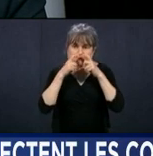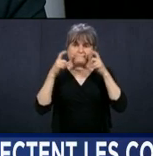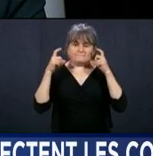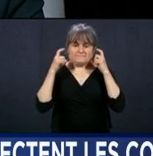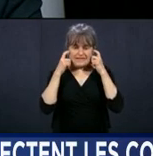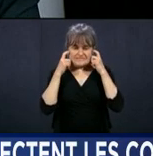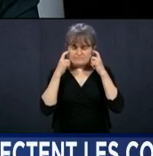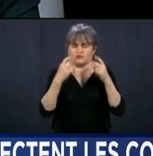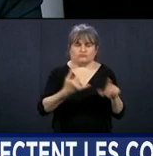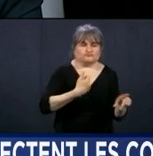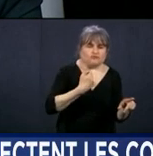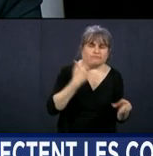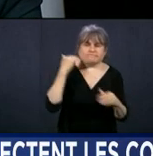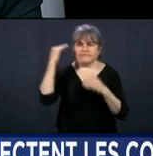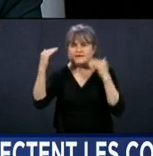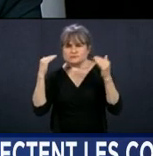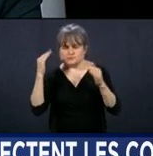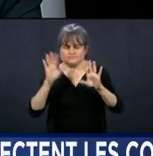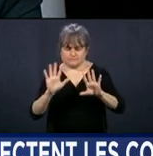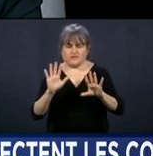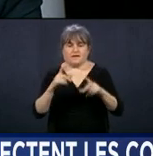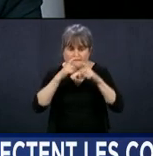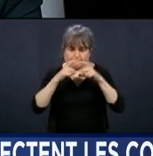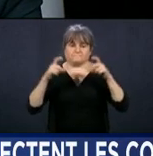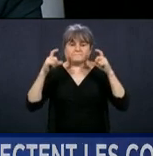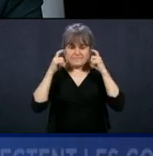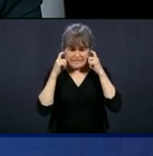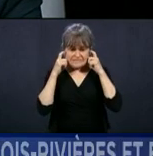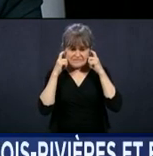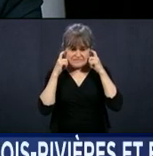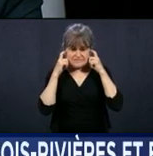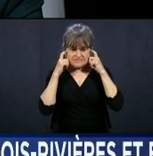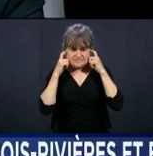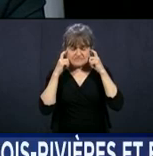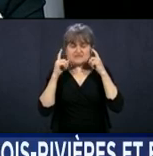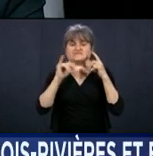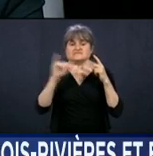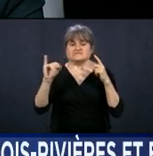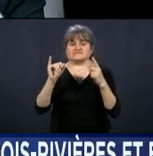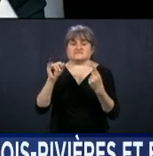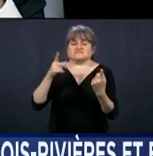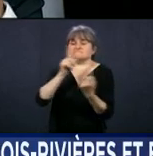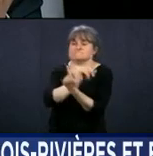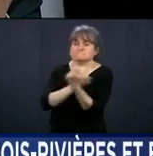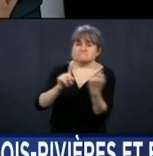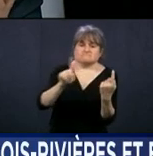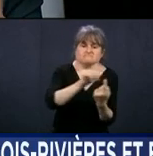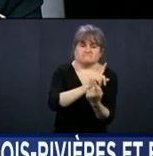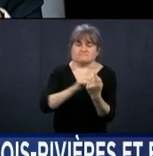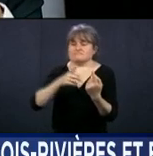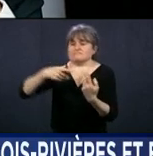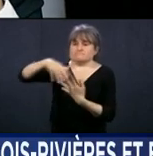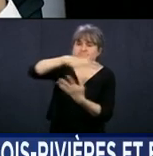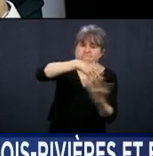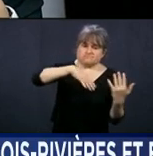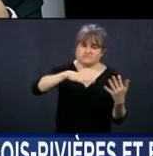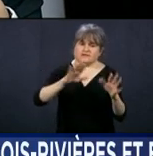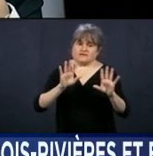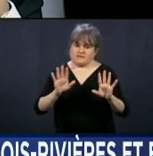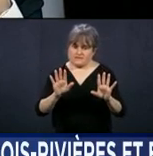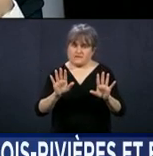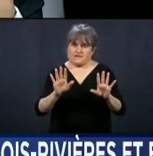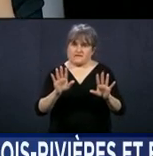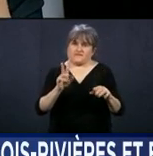là, actuellement, puis je l'ai dit, ou du couvre-visage, son efficacité n'est pas complètement démontrée dans les études, mais